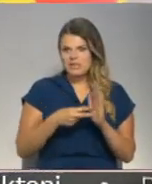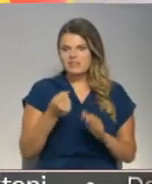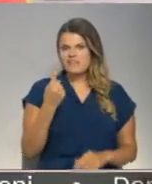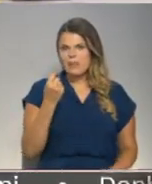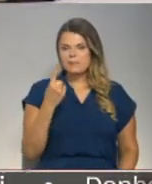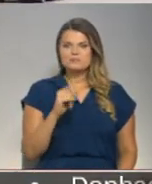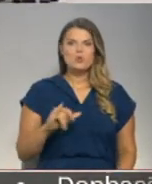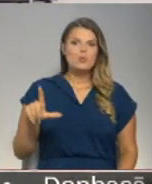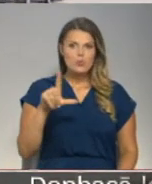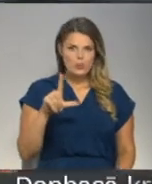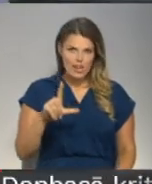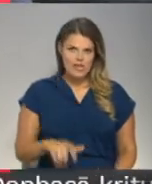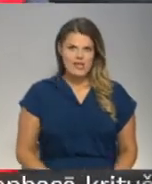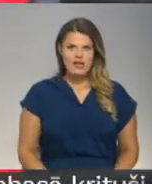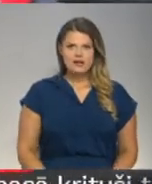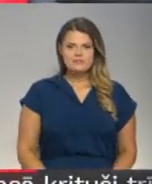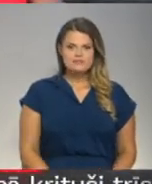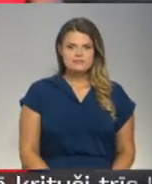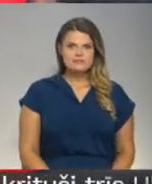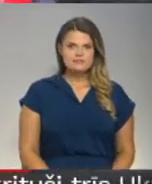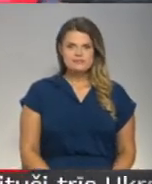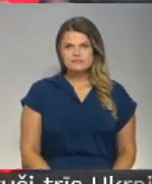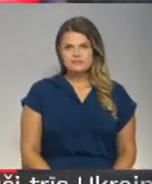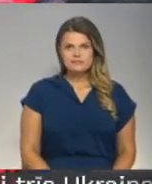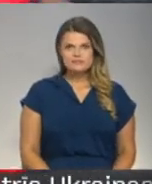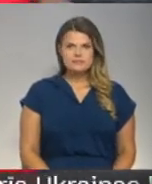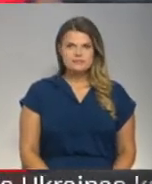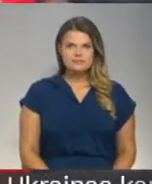11. jūlijā. Sandra Paegļkalne, Kaspars Daņiļevičs, Vidus Daugavas televīzija.